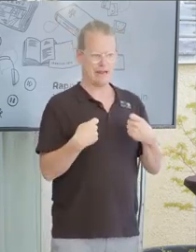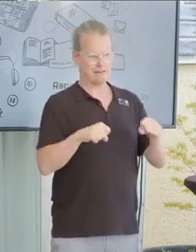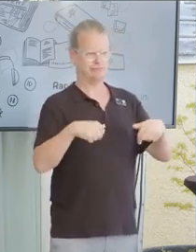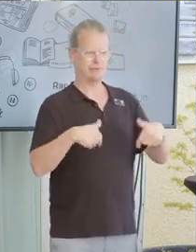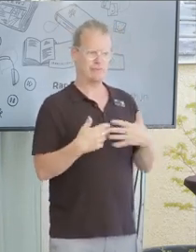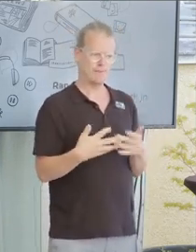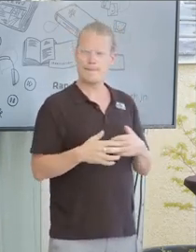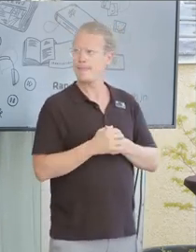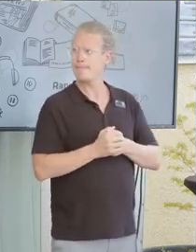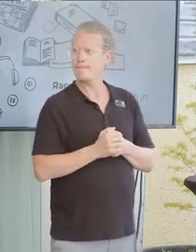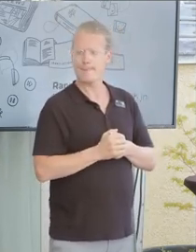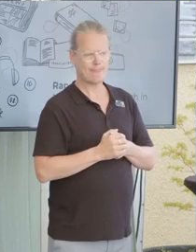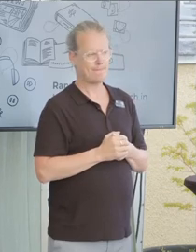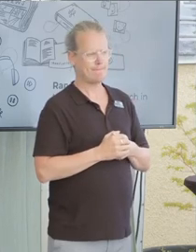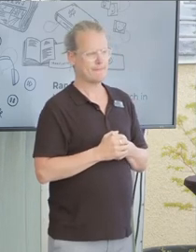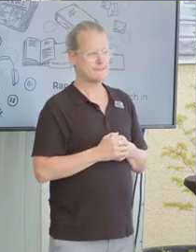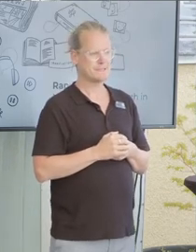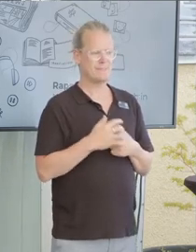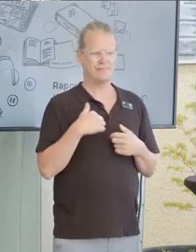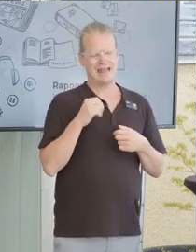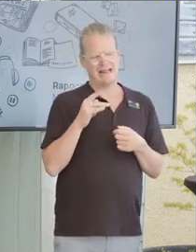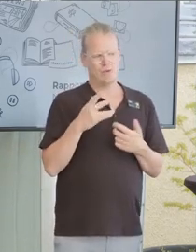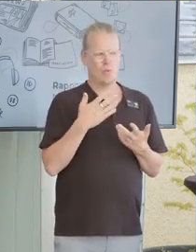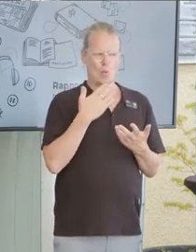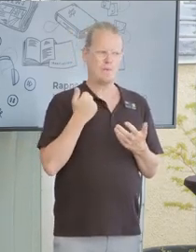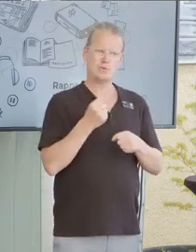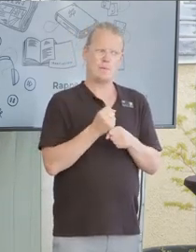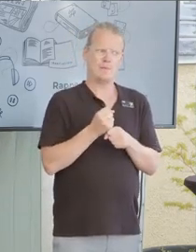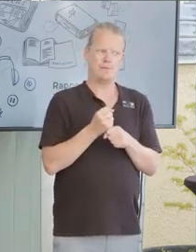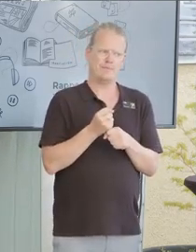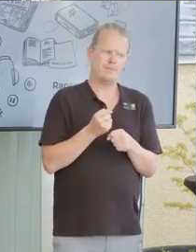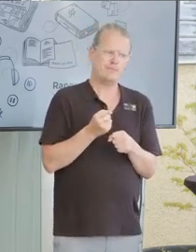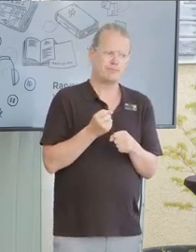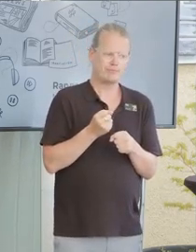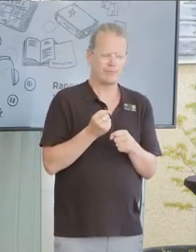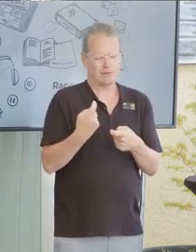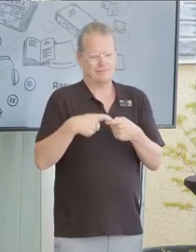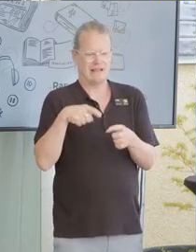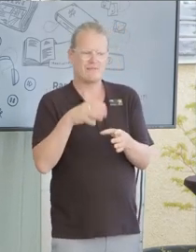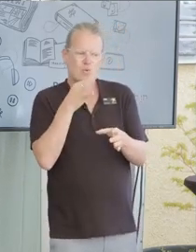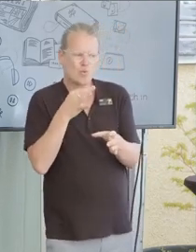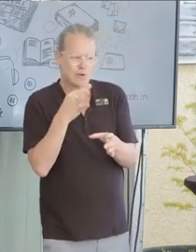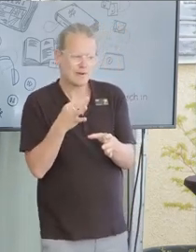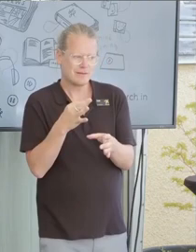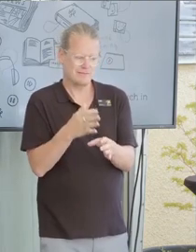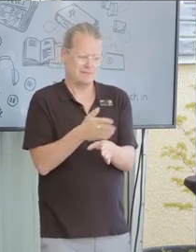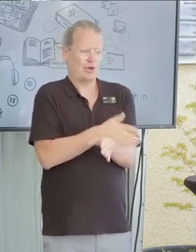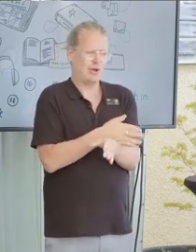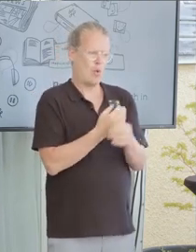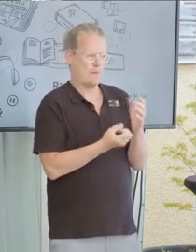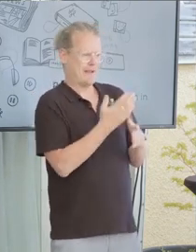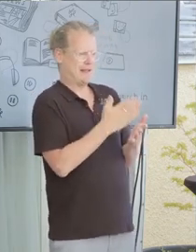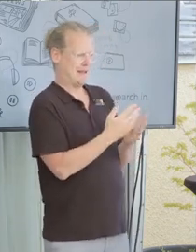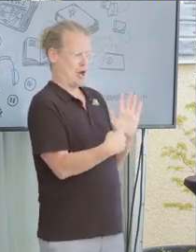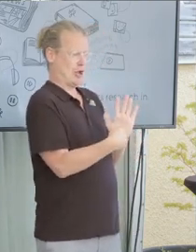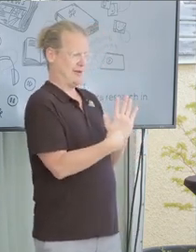vi jobbade inte så mycket med den här typen av frågor egentligen innan upphovsrättsdirektivet. Men vi upplevde väl två saker under den processen. Den första var